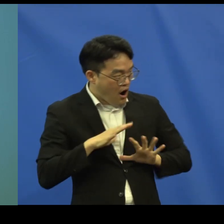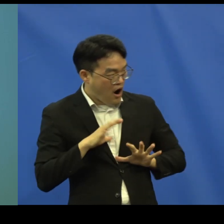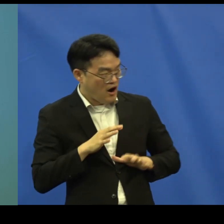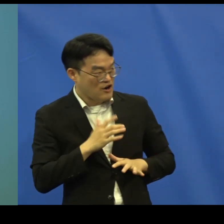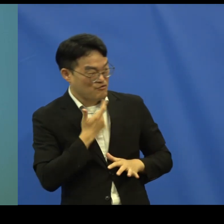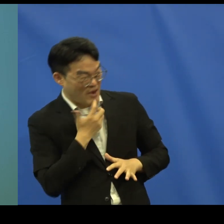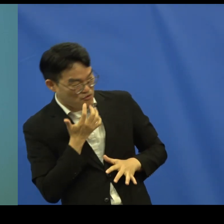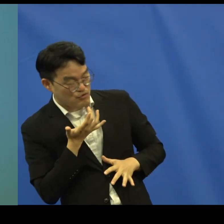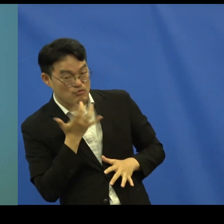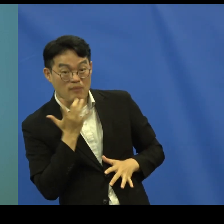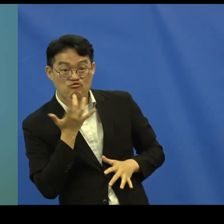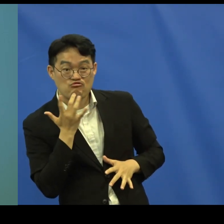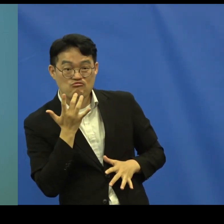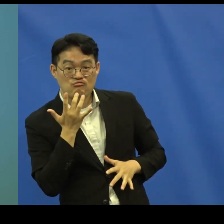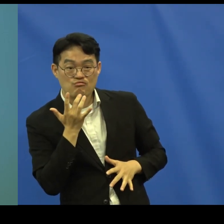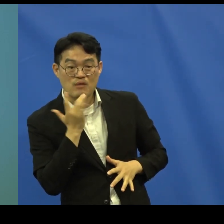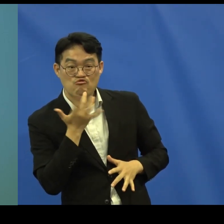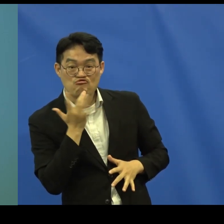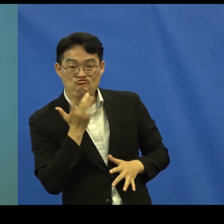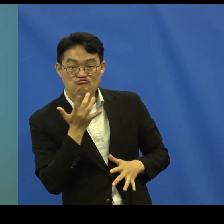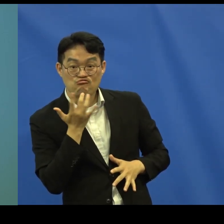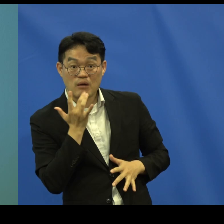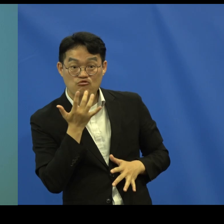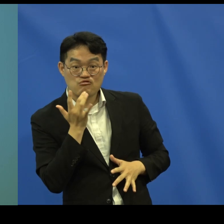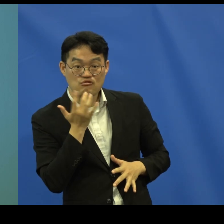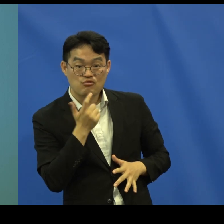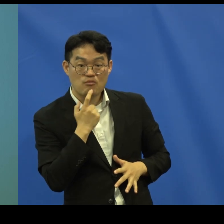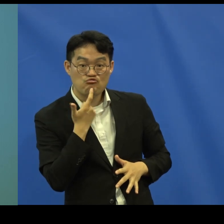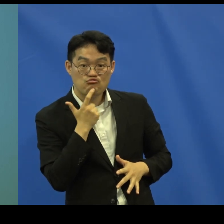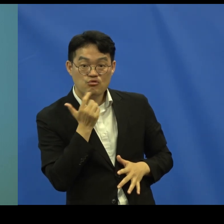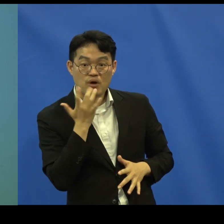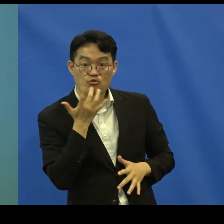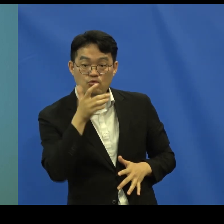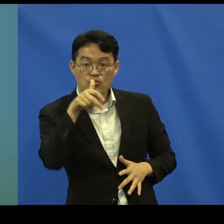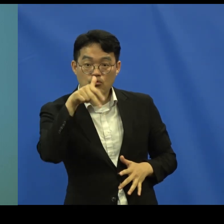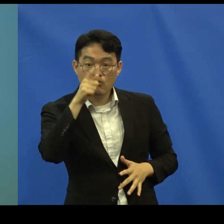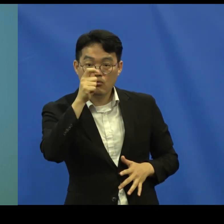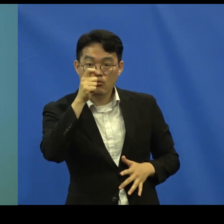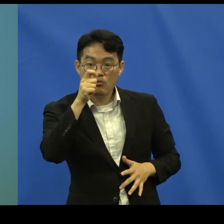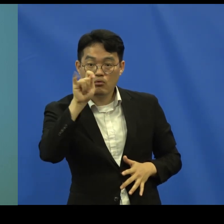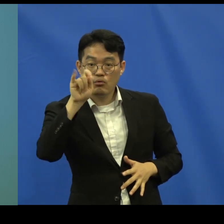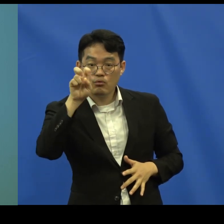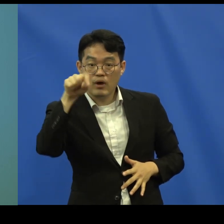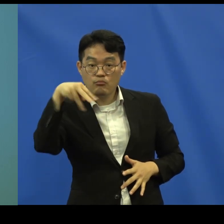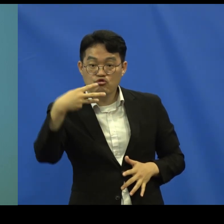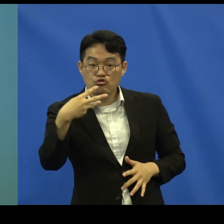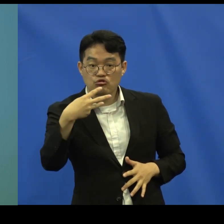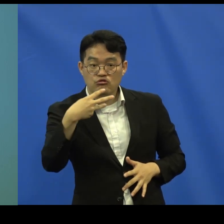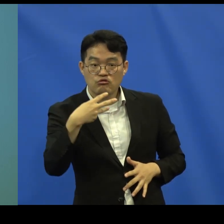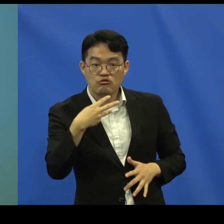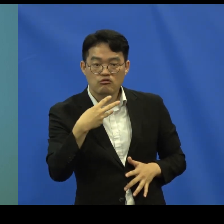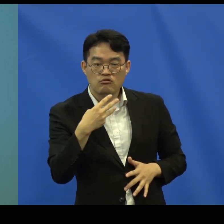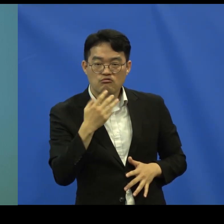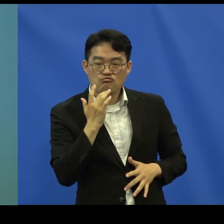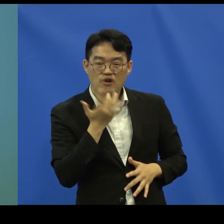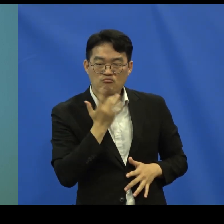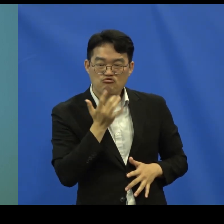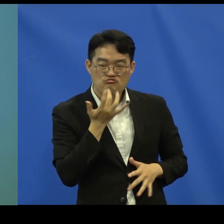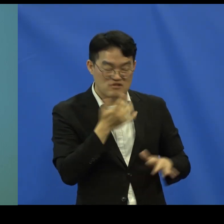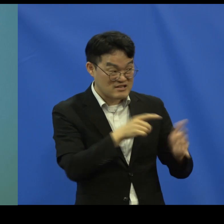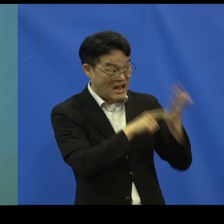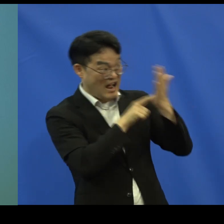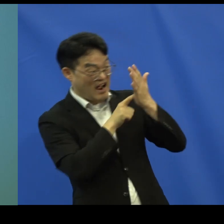6장 사이에는 몇 장이 있습니까? 4장과 5장이 있습니다. 굉장히 심오한 얘기예요.